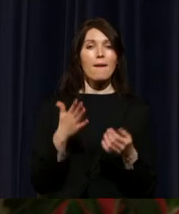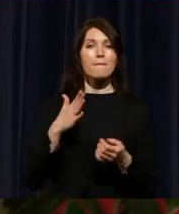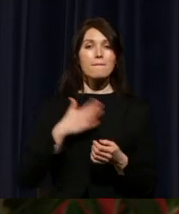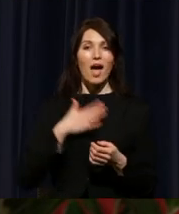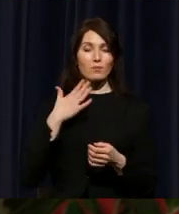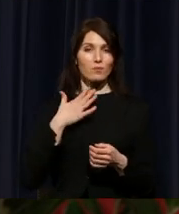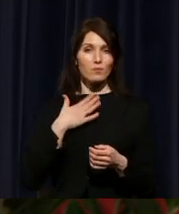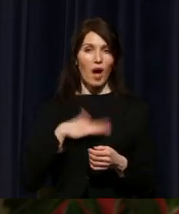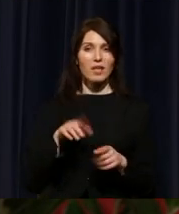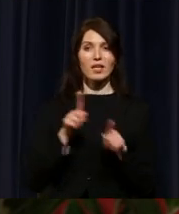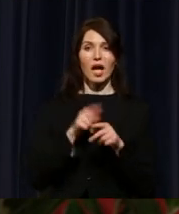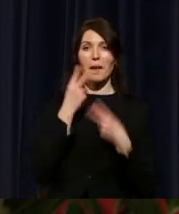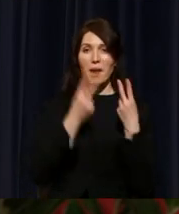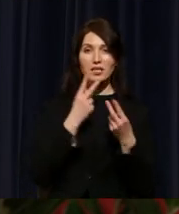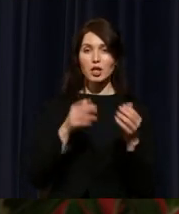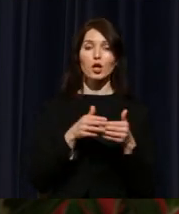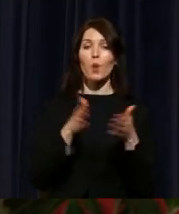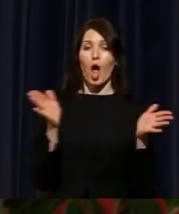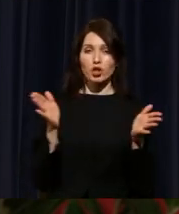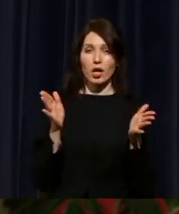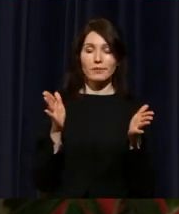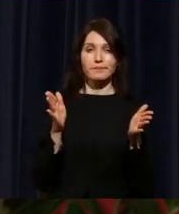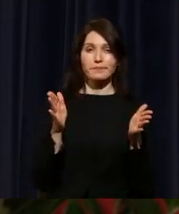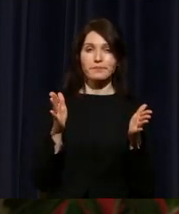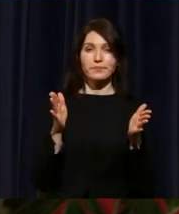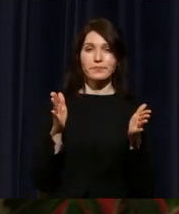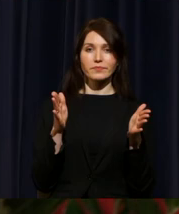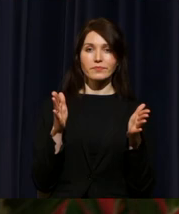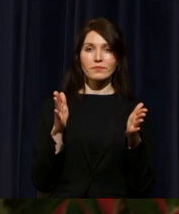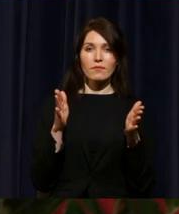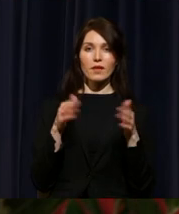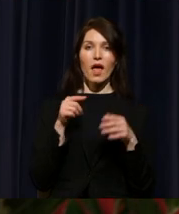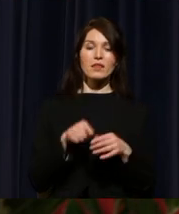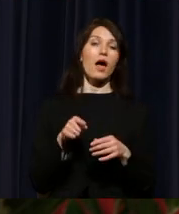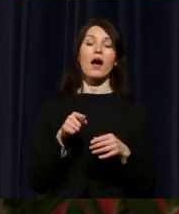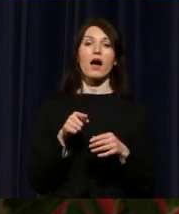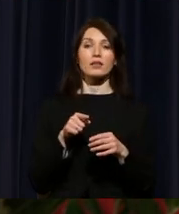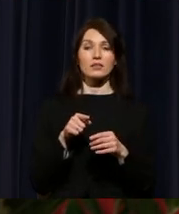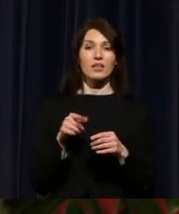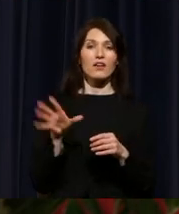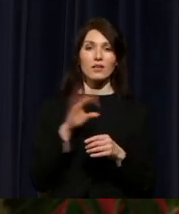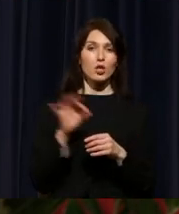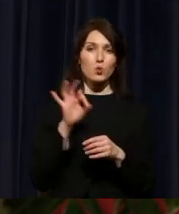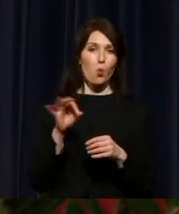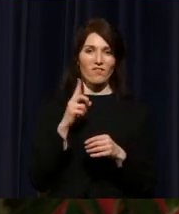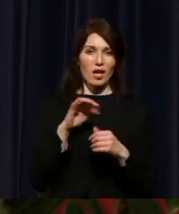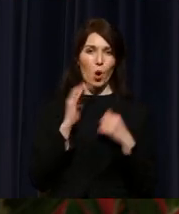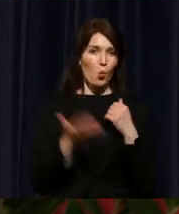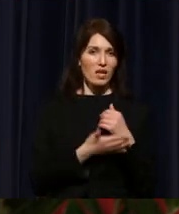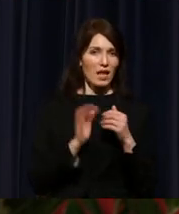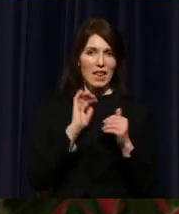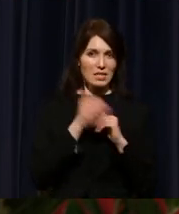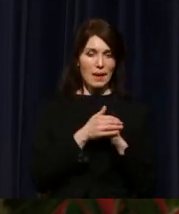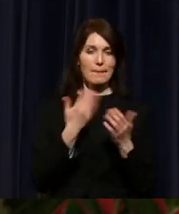patīk parasti arī paskatīties plašāk un tās solis neturēt viss vienā groziņā.